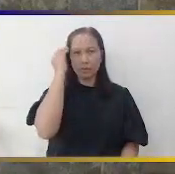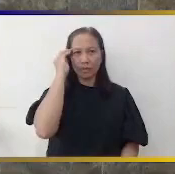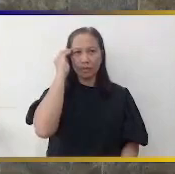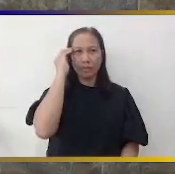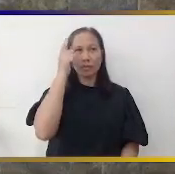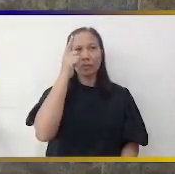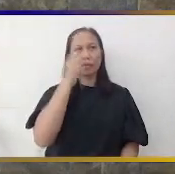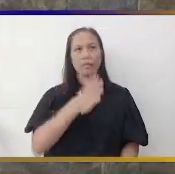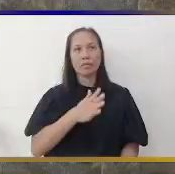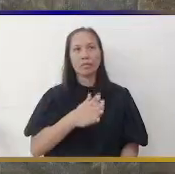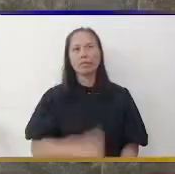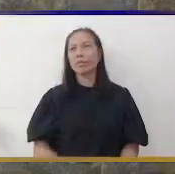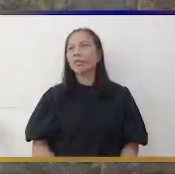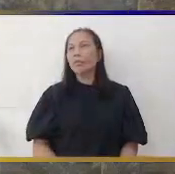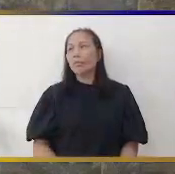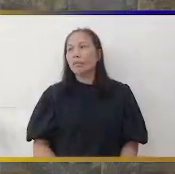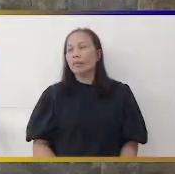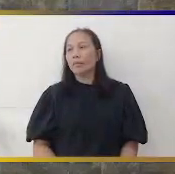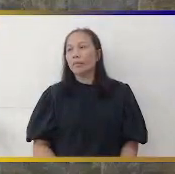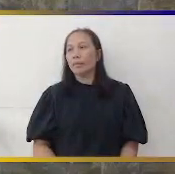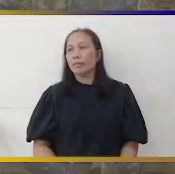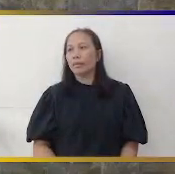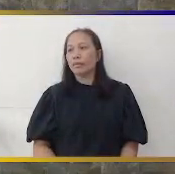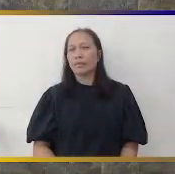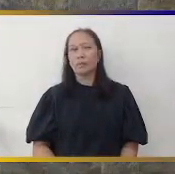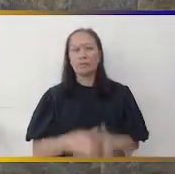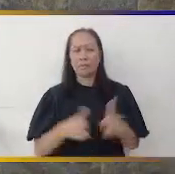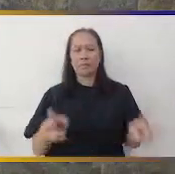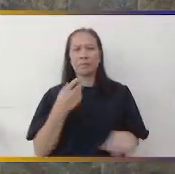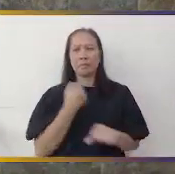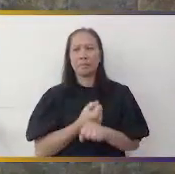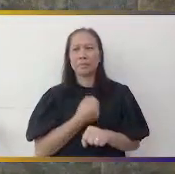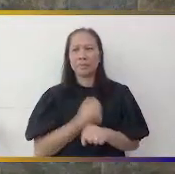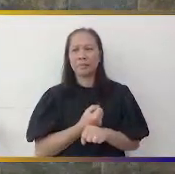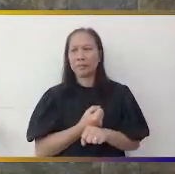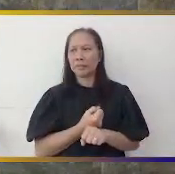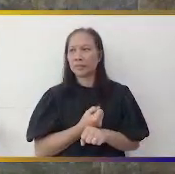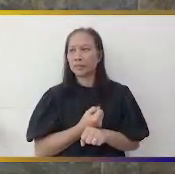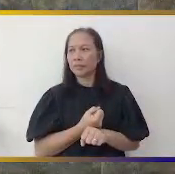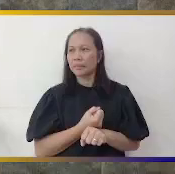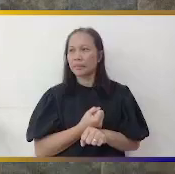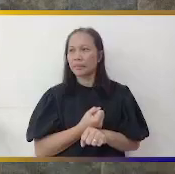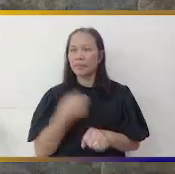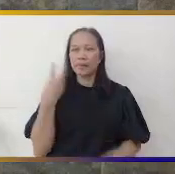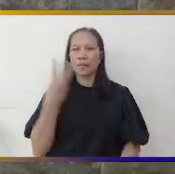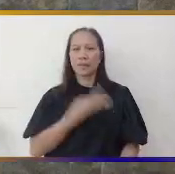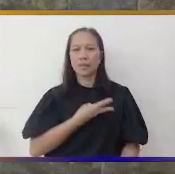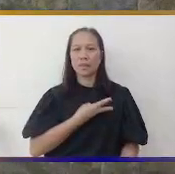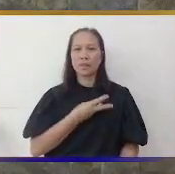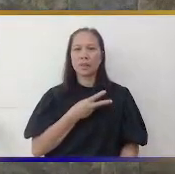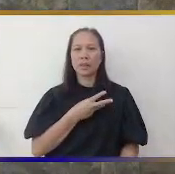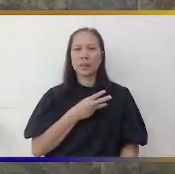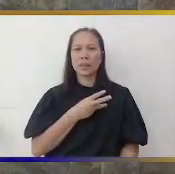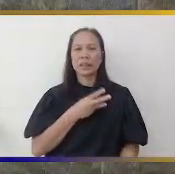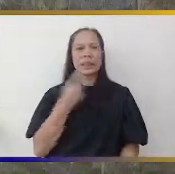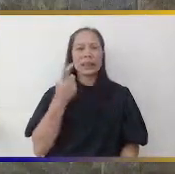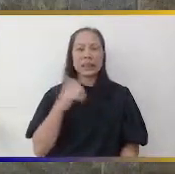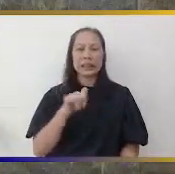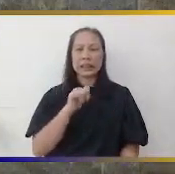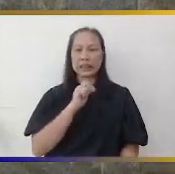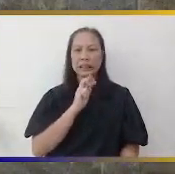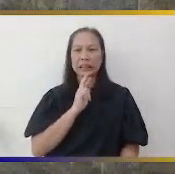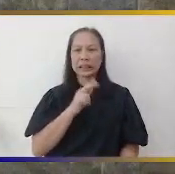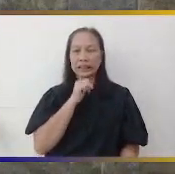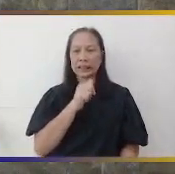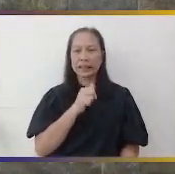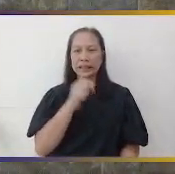actually ako po personally I'm telling you this mahirap poan mahirap hindi po tayo pwed magtaltalan hindi natin pwedeng